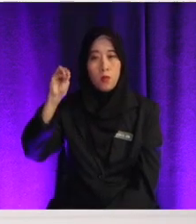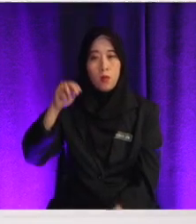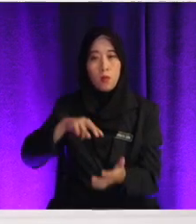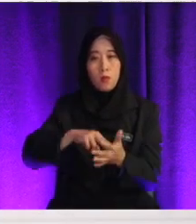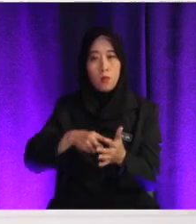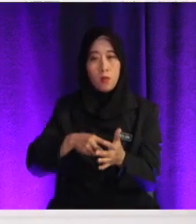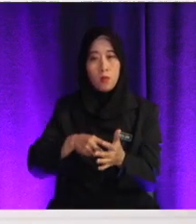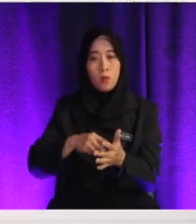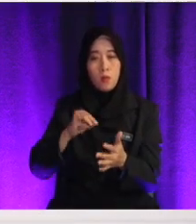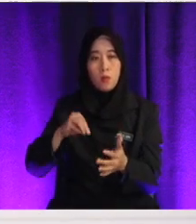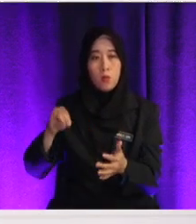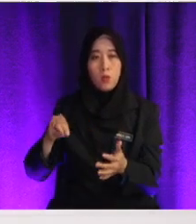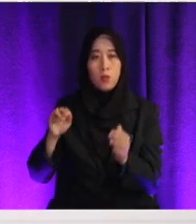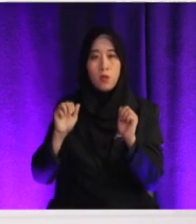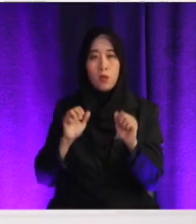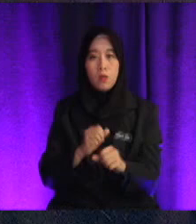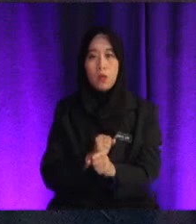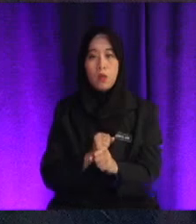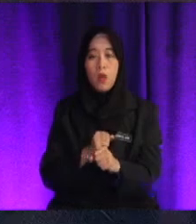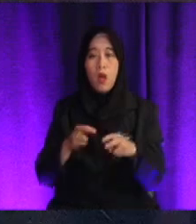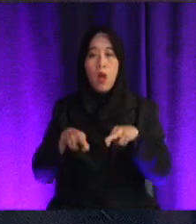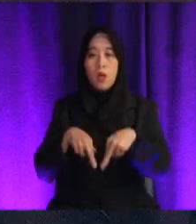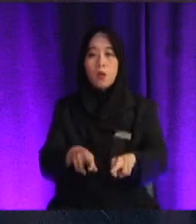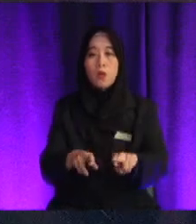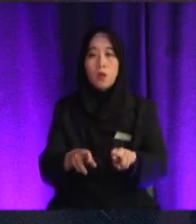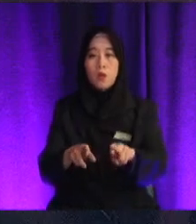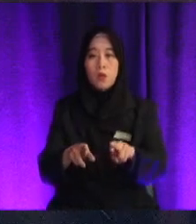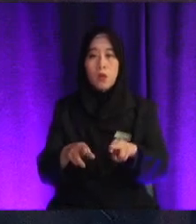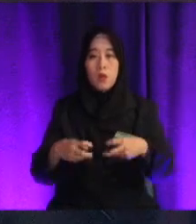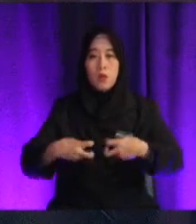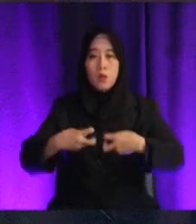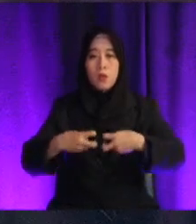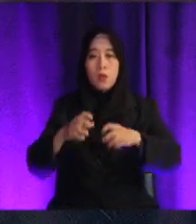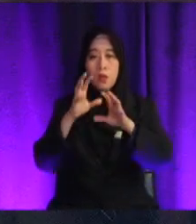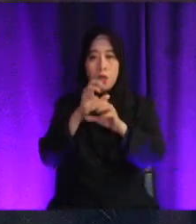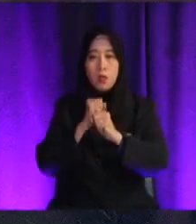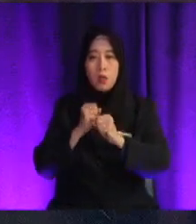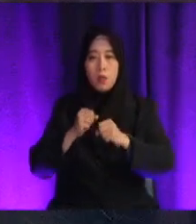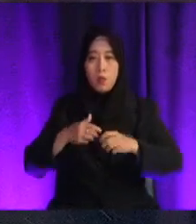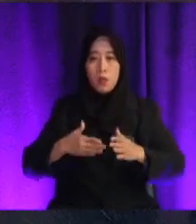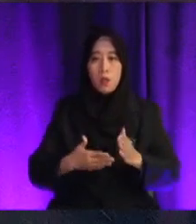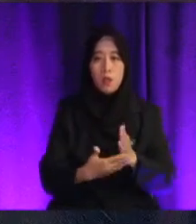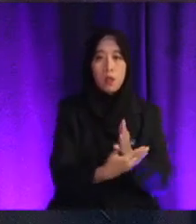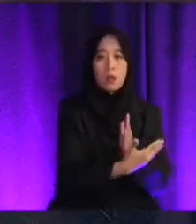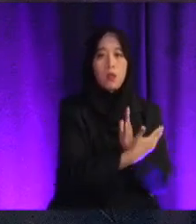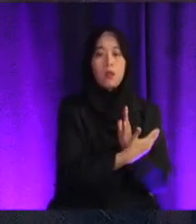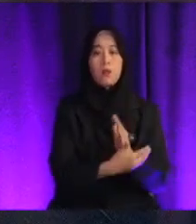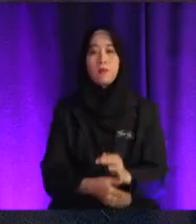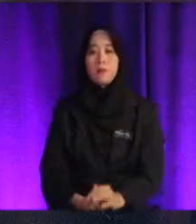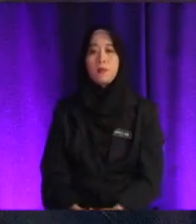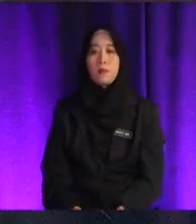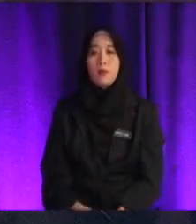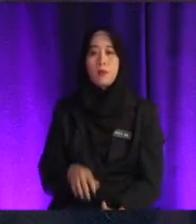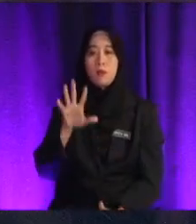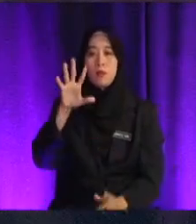boleh dapat lalu. Okey, pandai Akmal. Jadi dekat sini automatik Akmal akan dapat 5 markah. Baik.